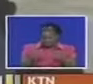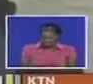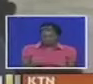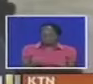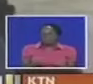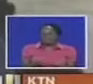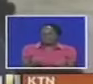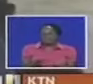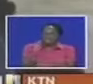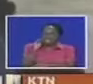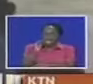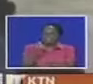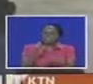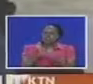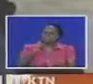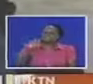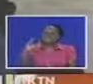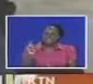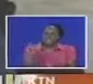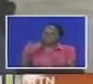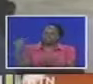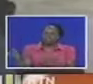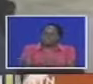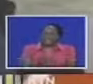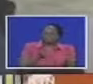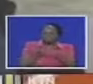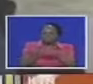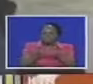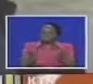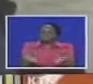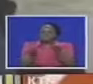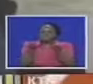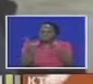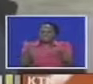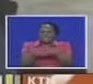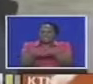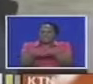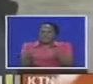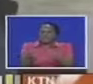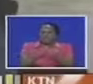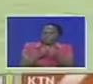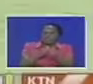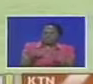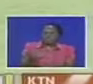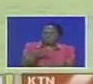Kenya, which will bring the management of sports programs and the sports facilities under one